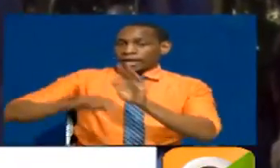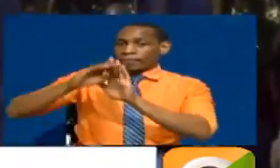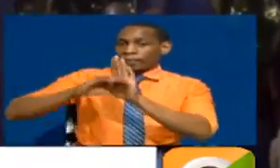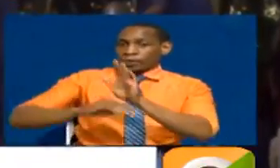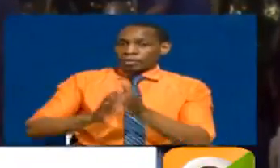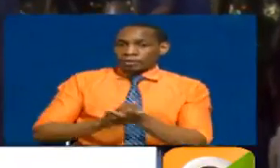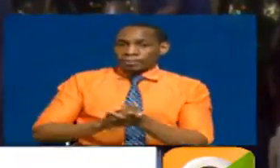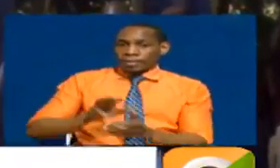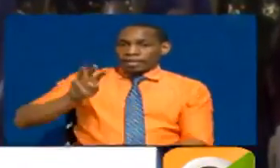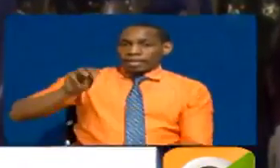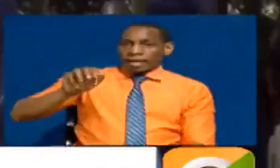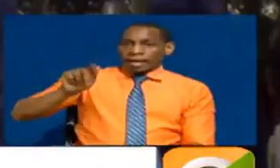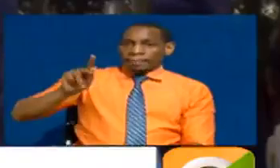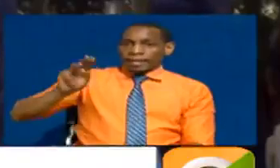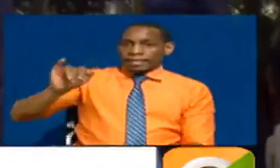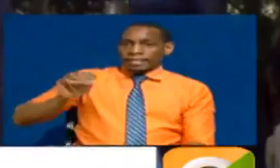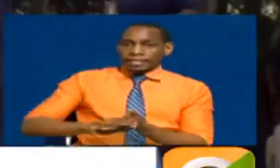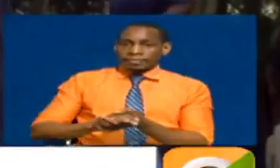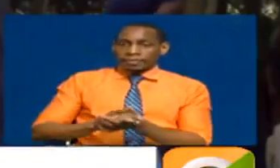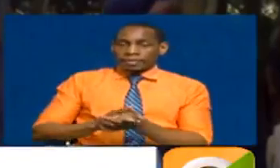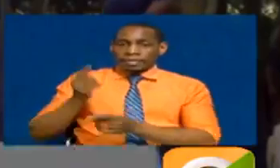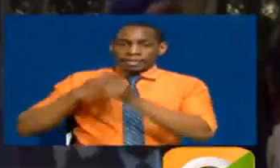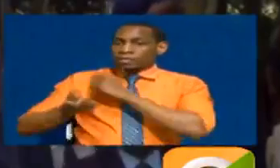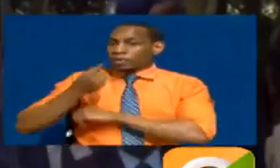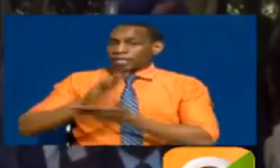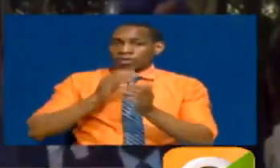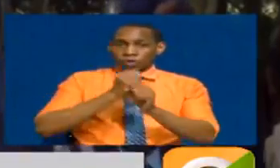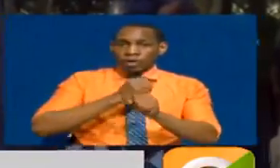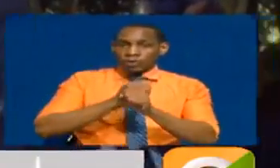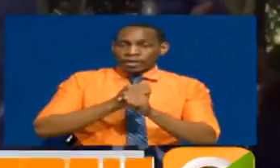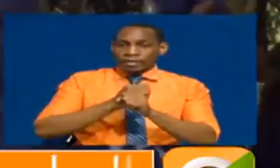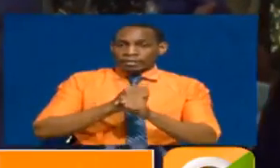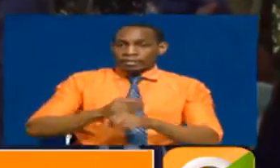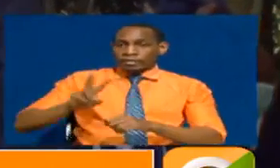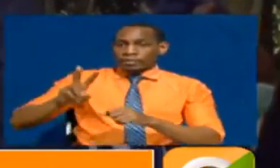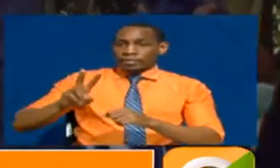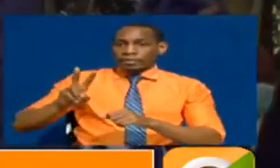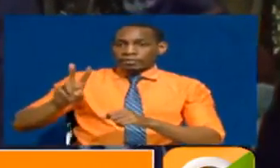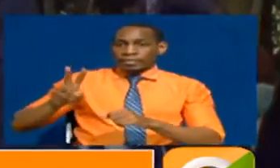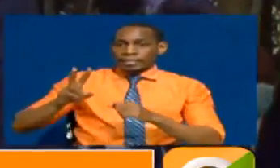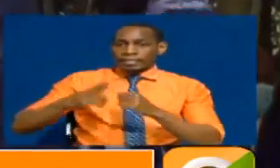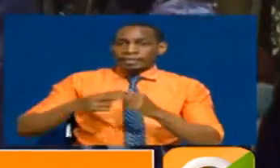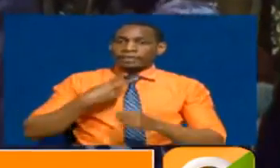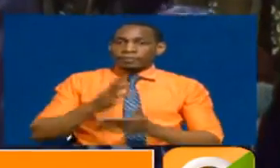cha Makini Herbal Clinic. Nilikuwa nafanya casting ya 27 voices ya Wajaluo,